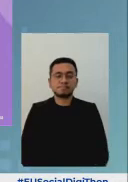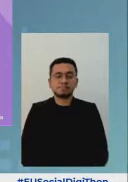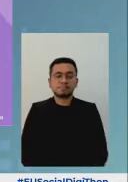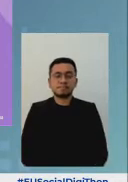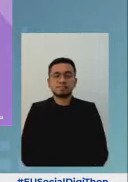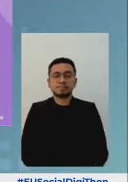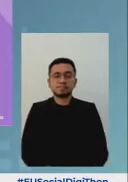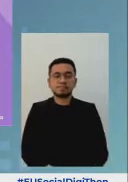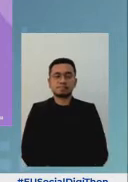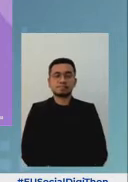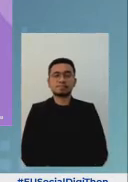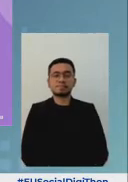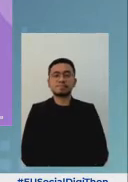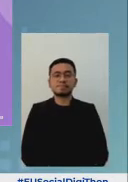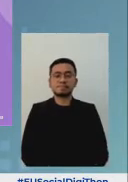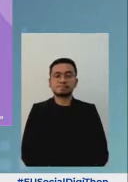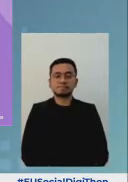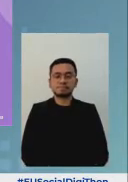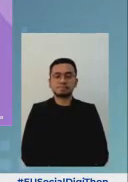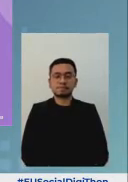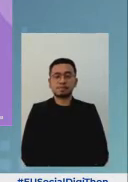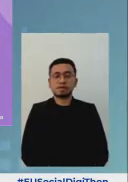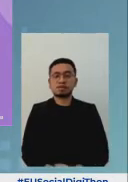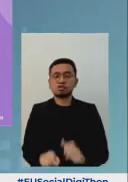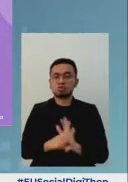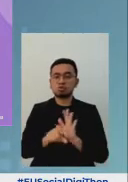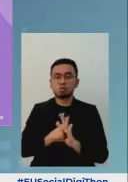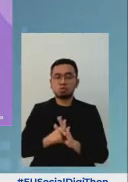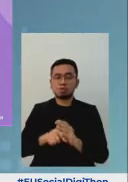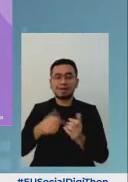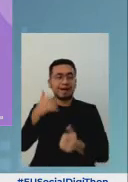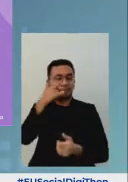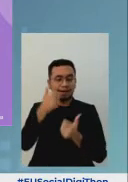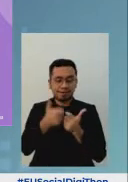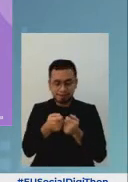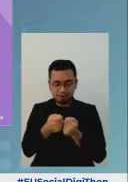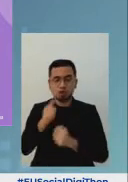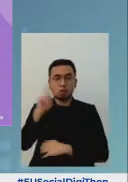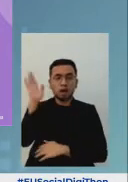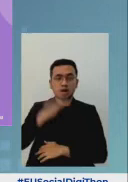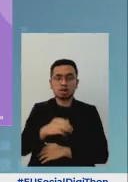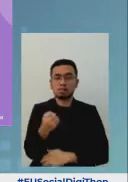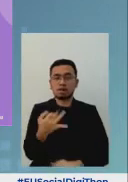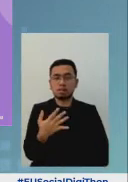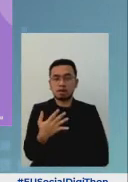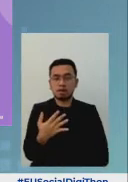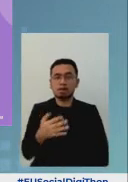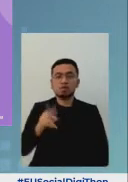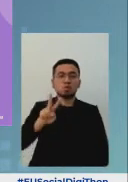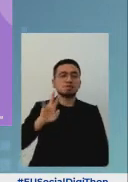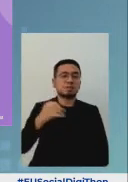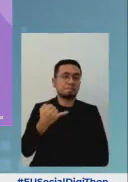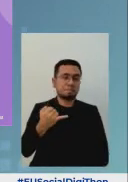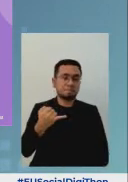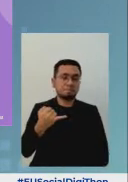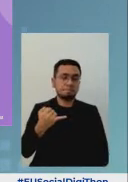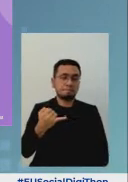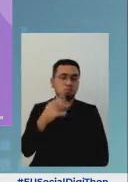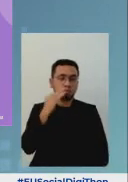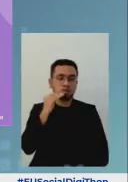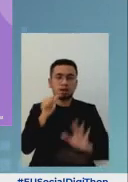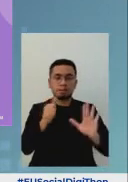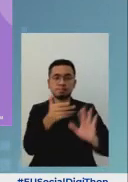juga. Misalnya sehari boleh menggunakan sampai 2 jam gitu ya untuk anak 6 sampai 12